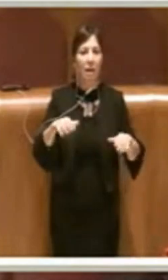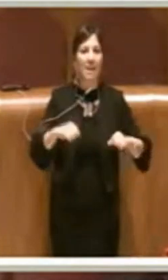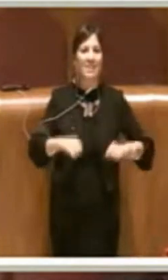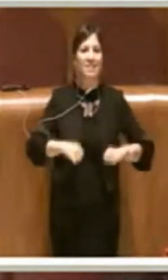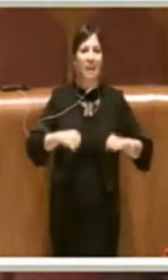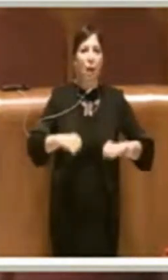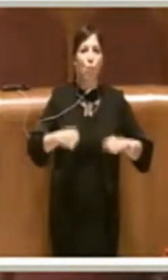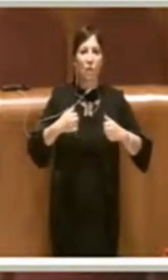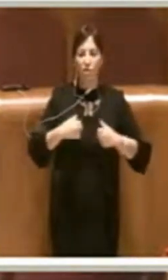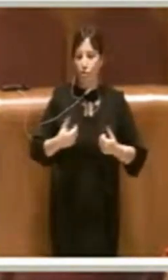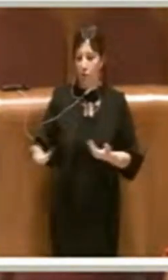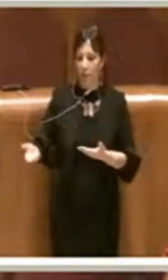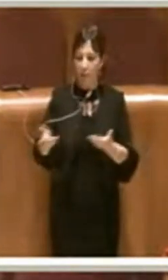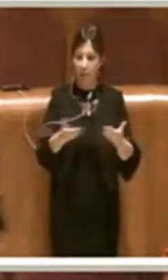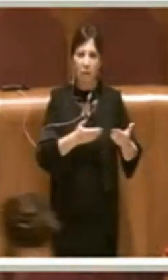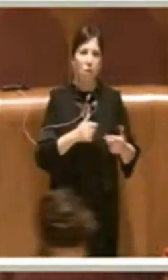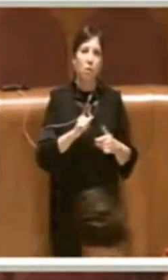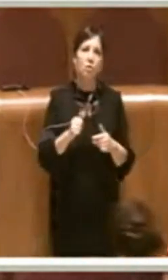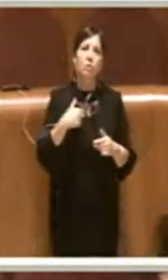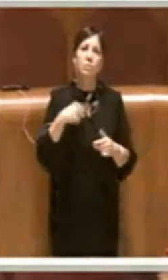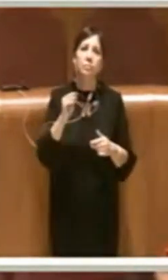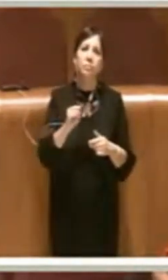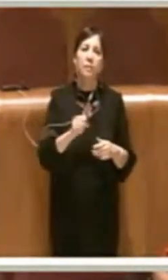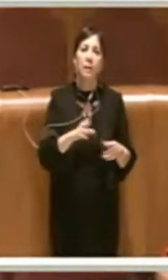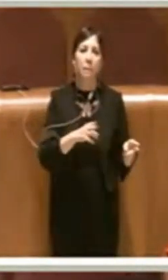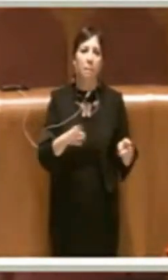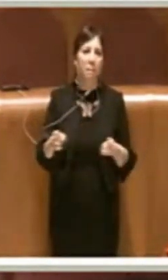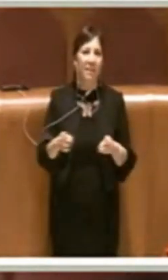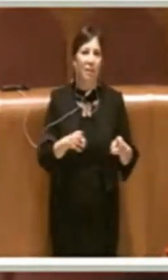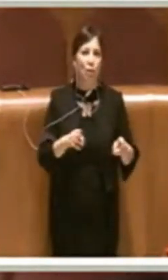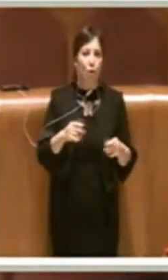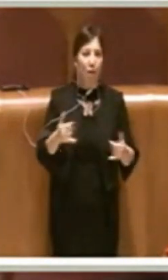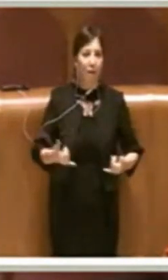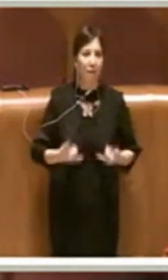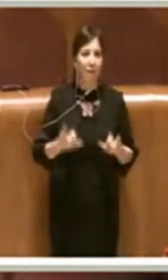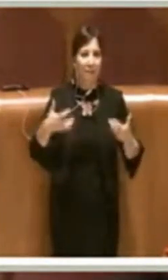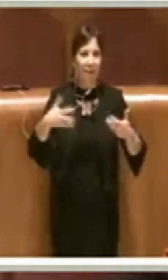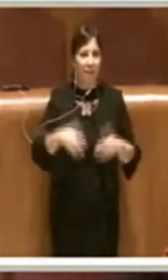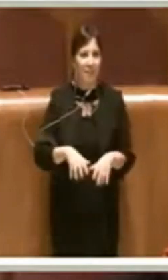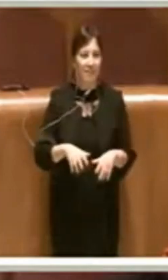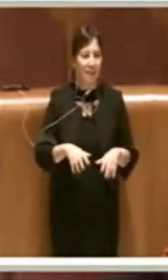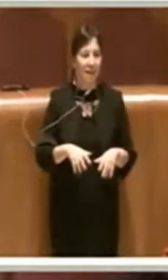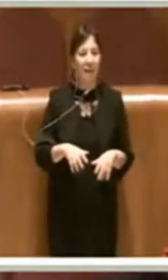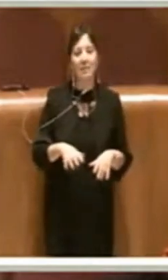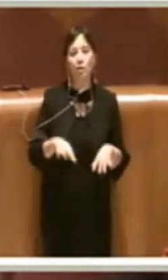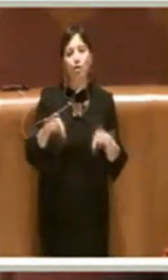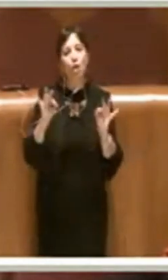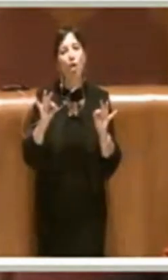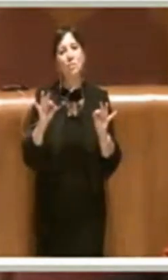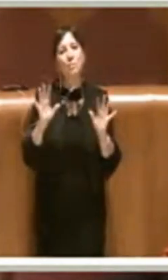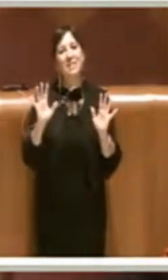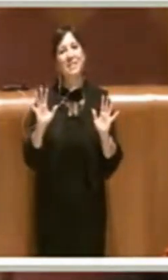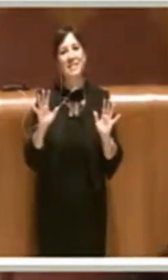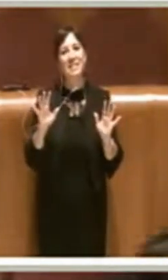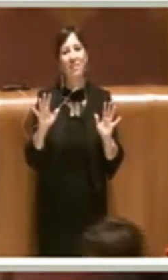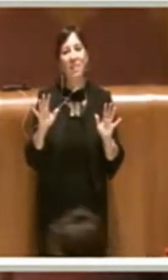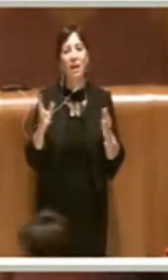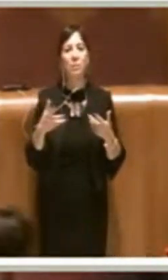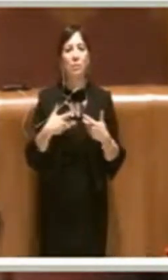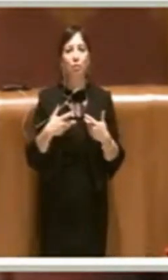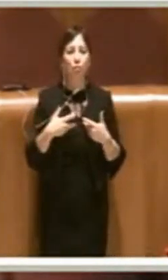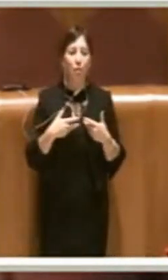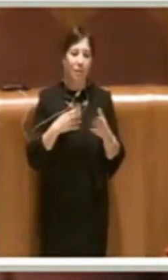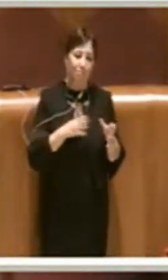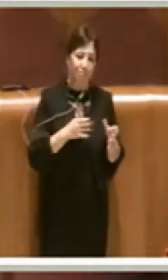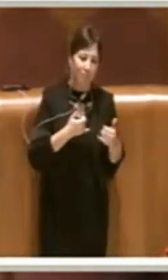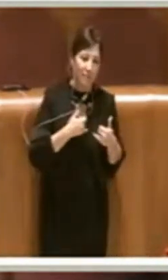Quello che chiediamo semplicemente è una sospensiva per il periodo natalizio e dei saldi, proprio perché in questi due periodi si